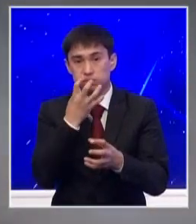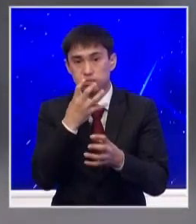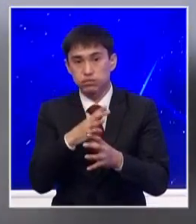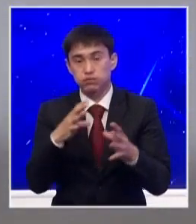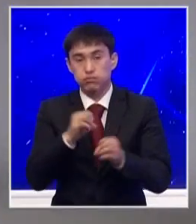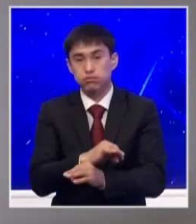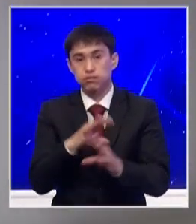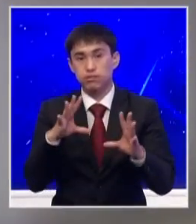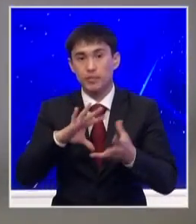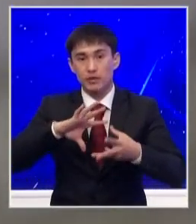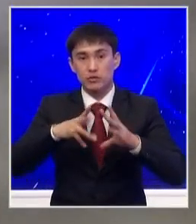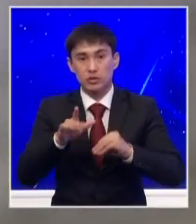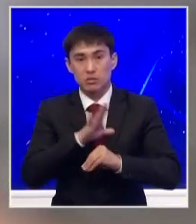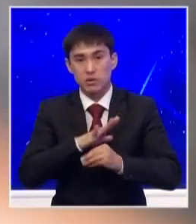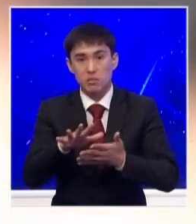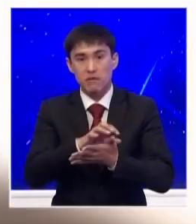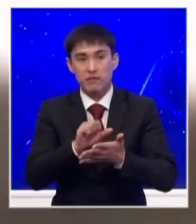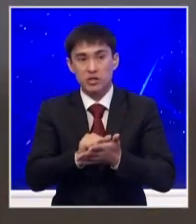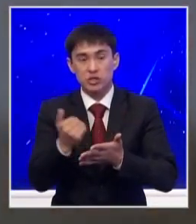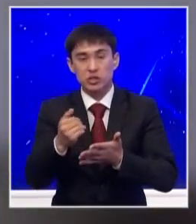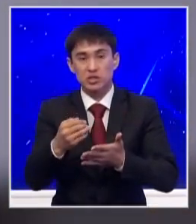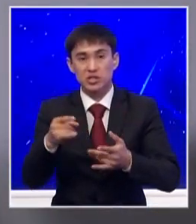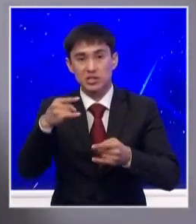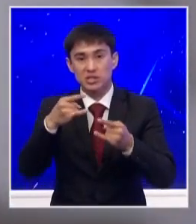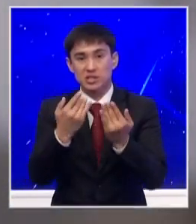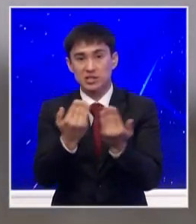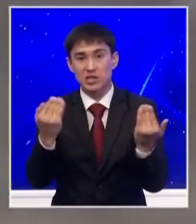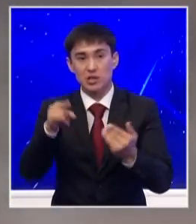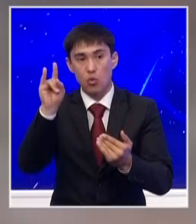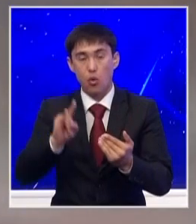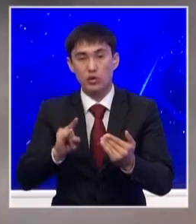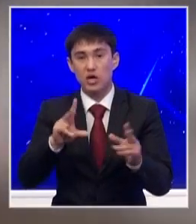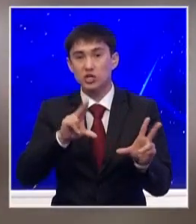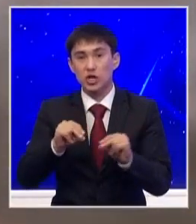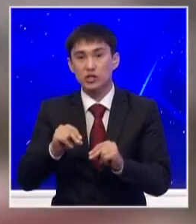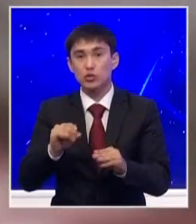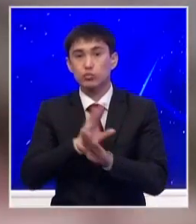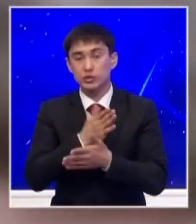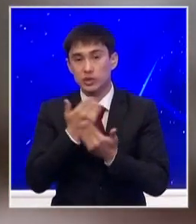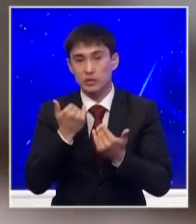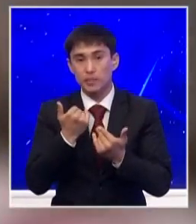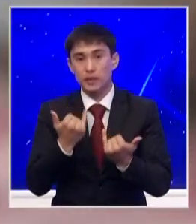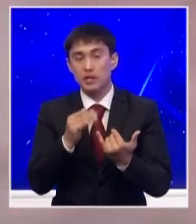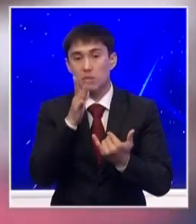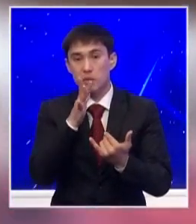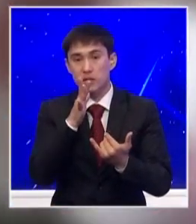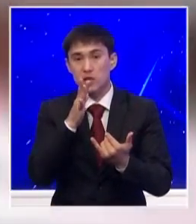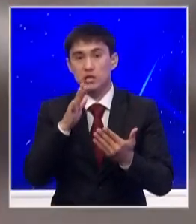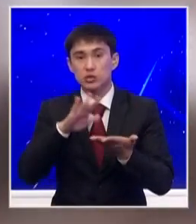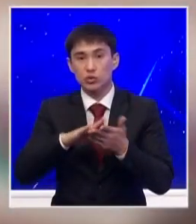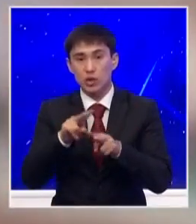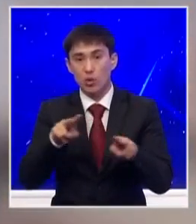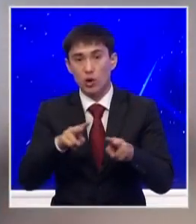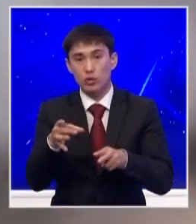произошел взрыв, в результате чего были повреждены стены и окна дома. К счастью, пострадавших нет. На данный момент ситуация находится на